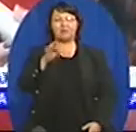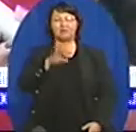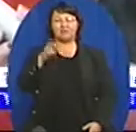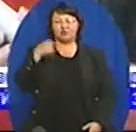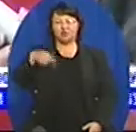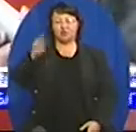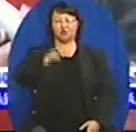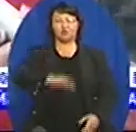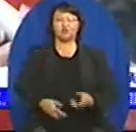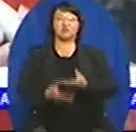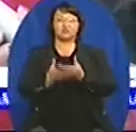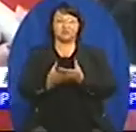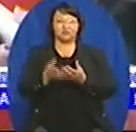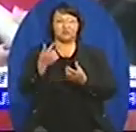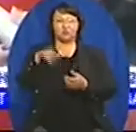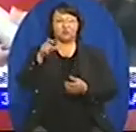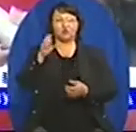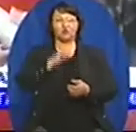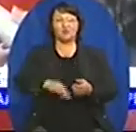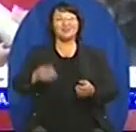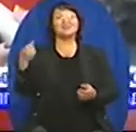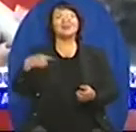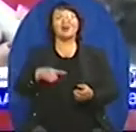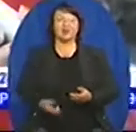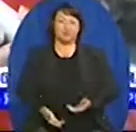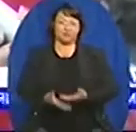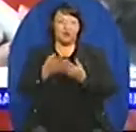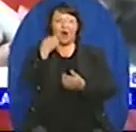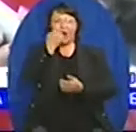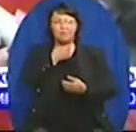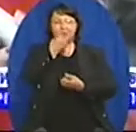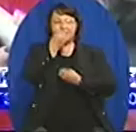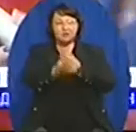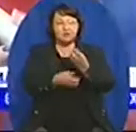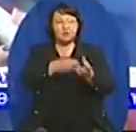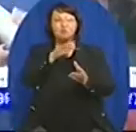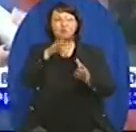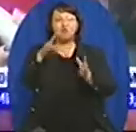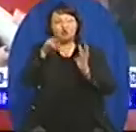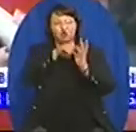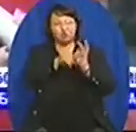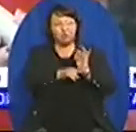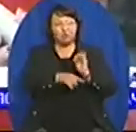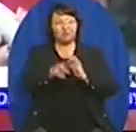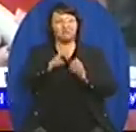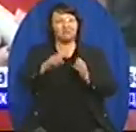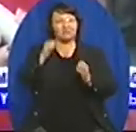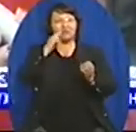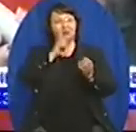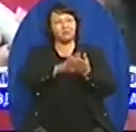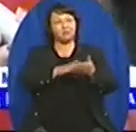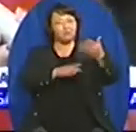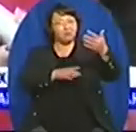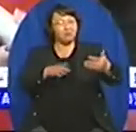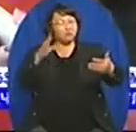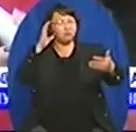бодож байгаа. Энэ хүний төлөө юуг сандаа өгөх юм бэхээр зэрэг ярьсан ирээ хийсэн үг өрийн хөтөлбөрдөн тусгасан бүх зүйл нь таатай